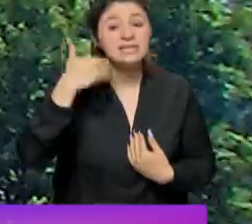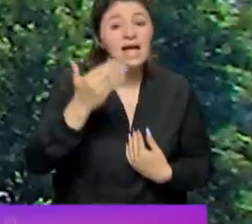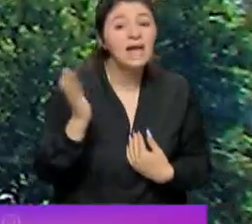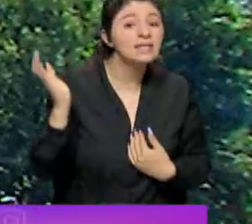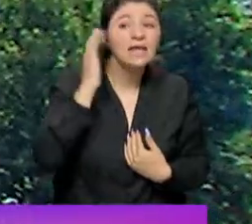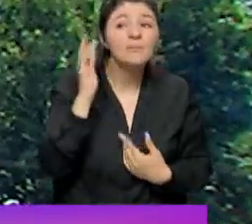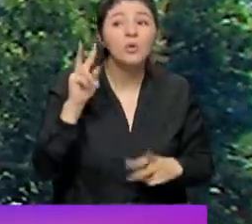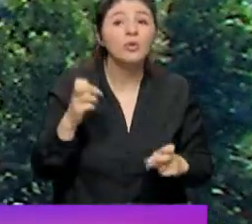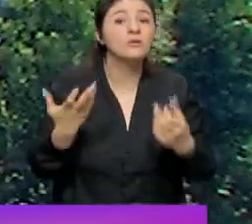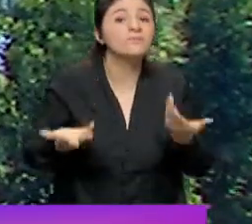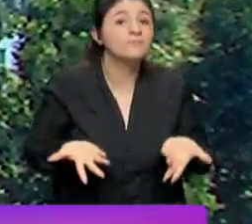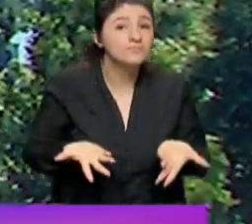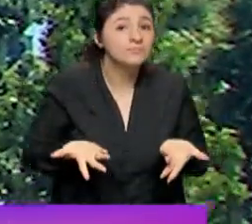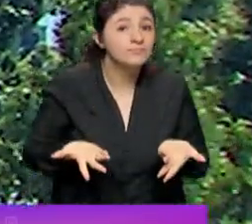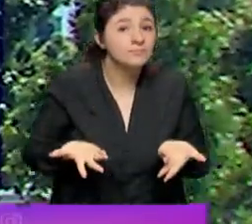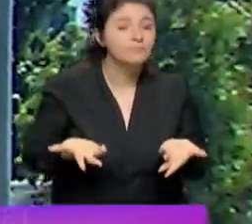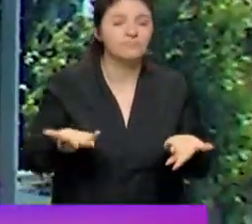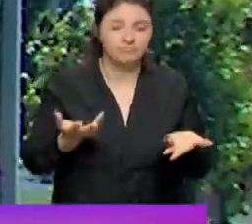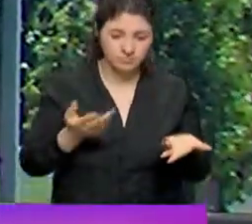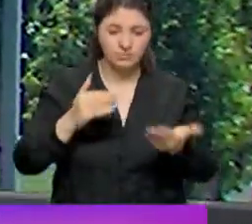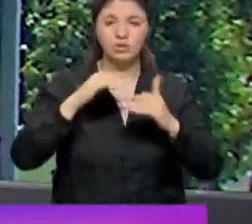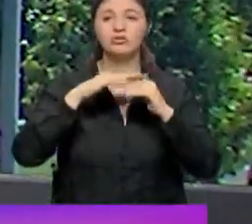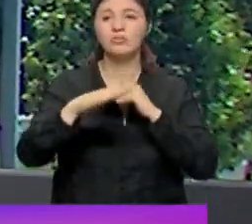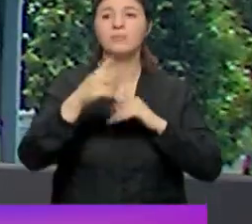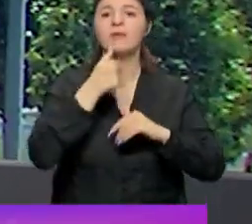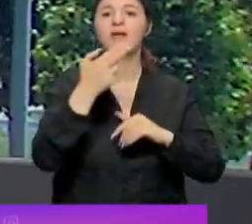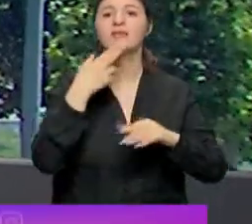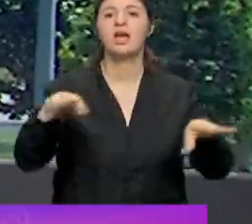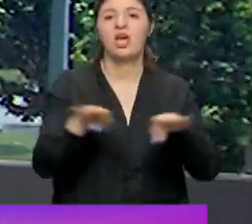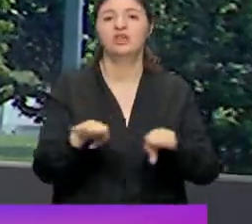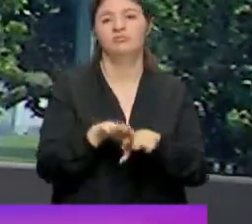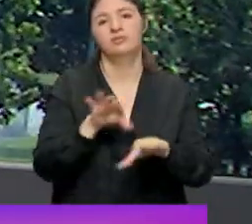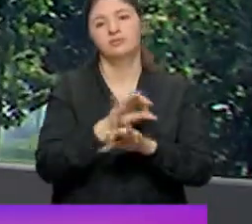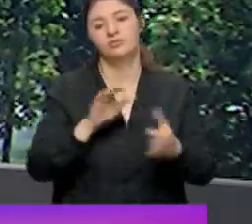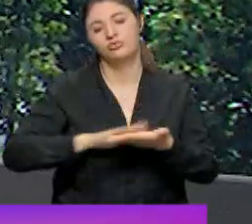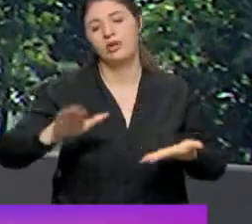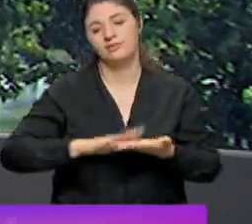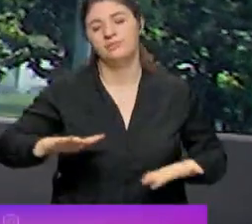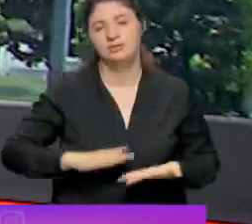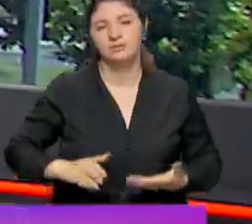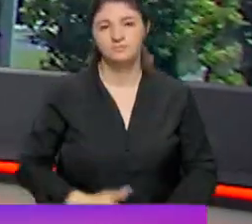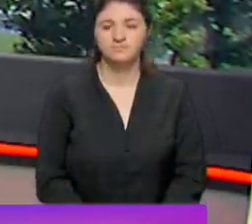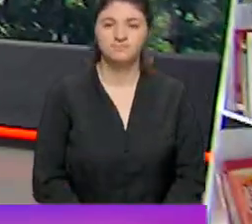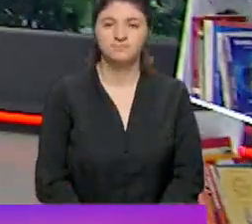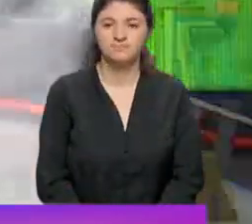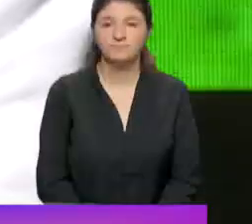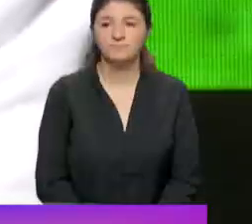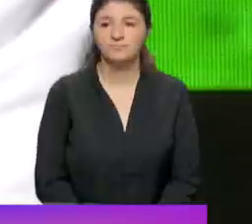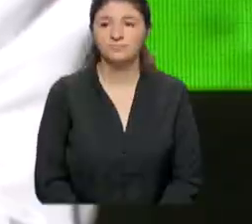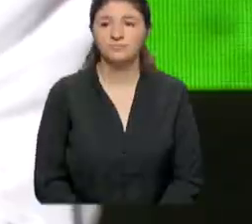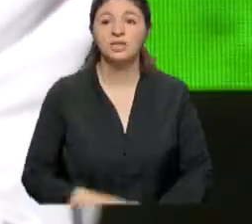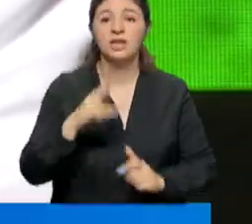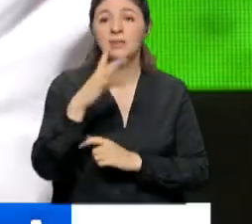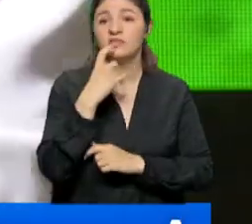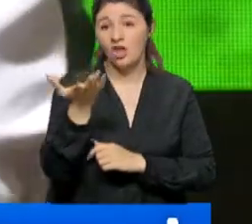diğer Temel meselemiz de toplumsal cinsiyet eşitsizliğinin giderilmesi iyi